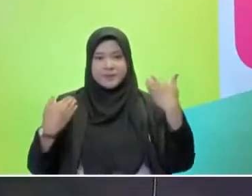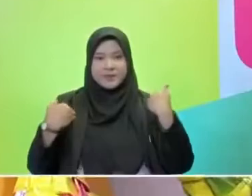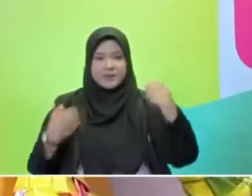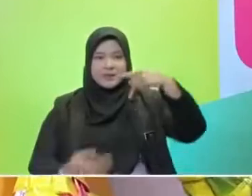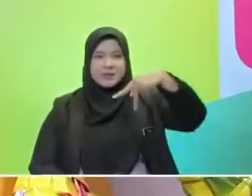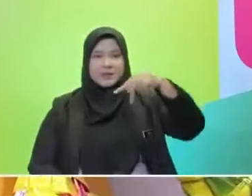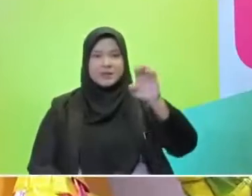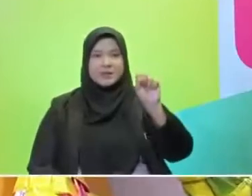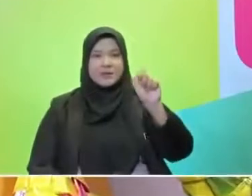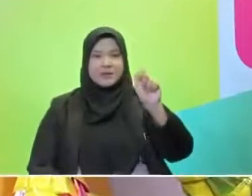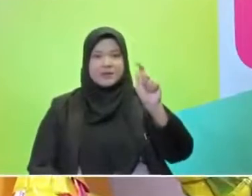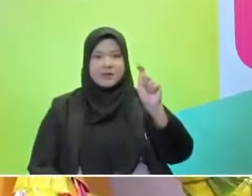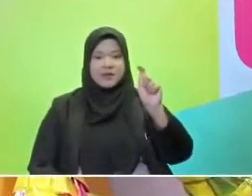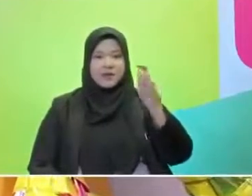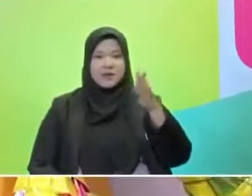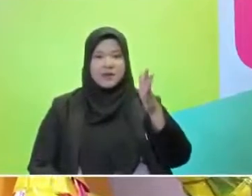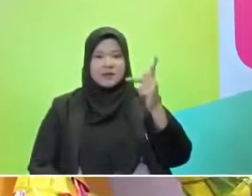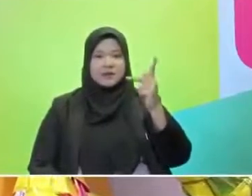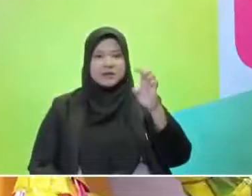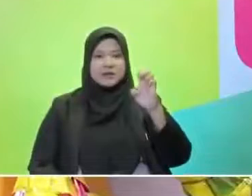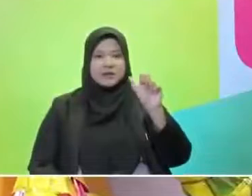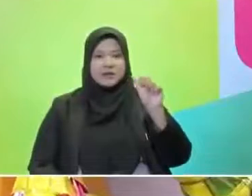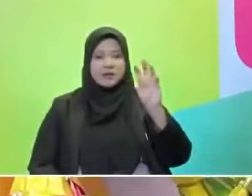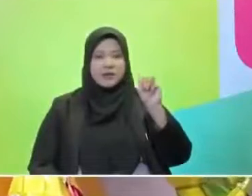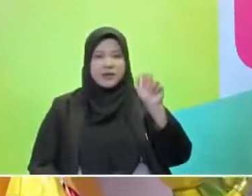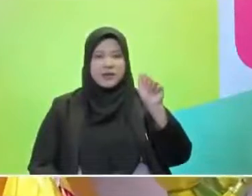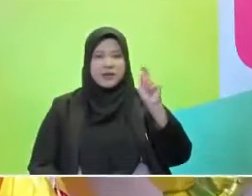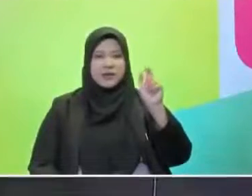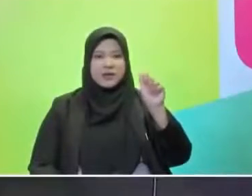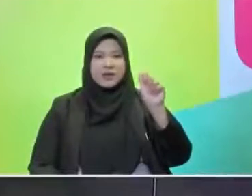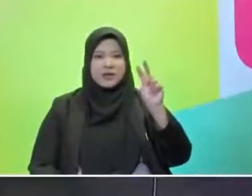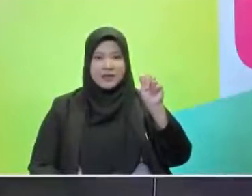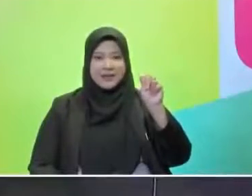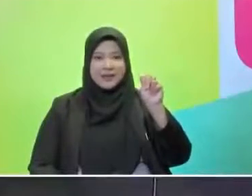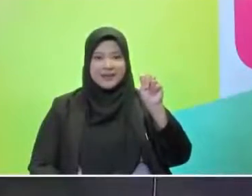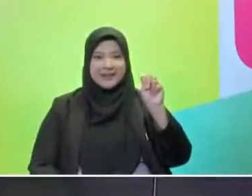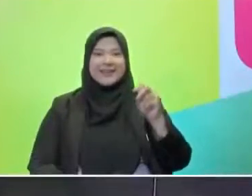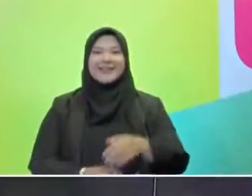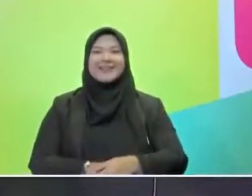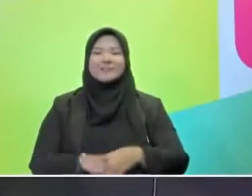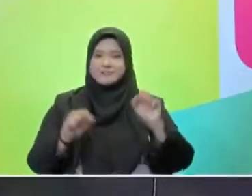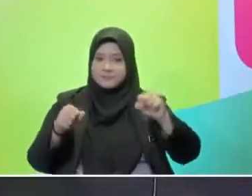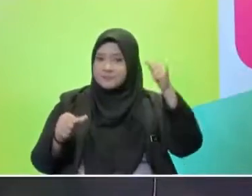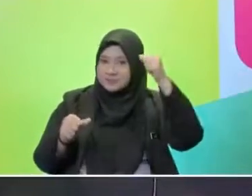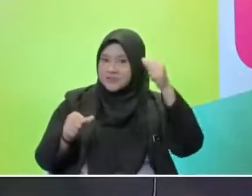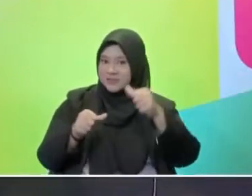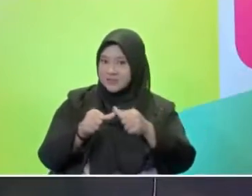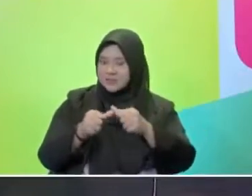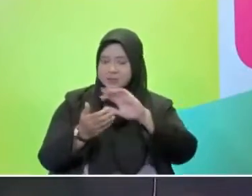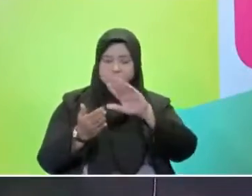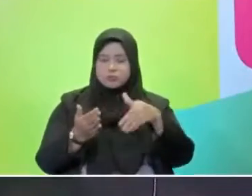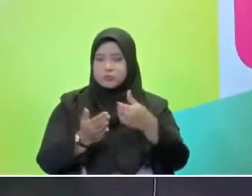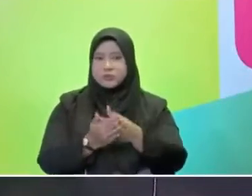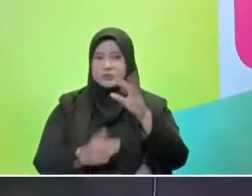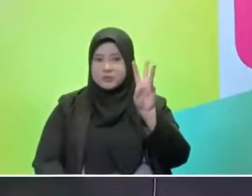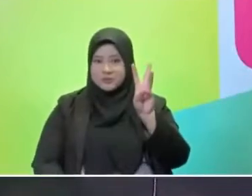dah siapkan tadi untuk perayaan Deepavali. Wah. Dan tolong gantung yang cikgu punya. Boleh cikgu. Okay. Baik cikgu, sementara saya nak gantung ni sebenarnya